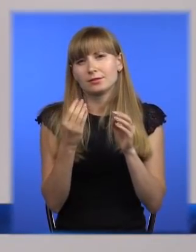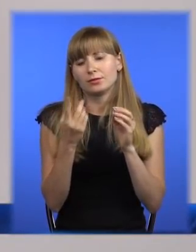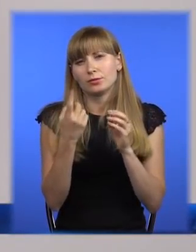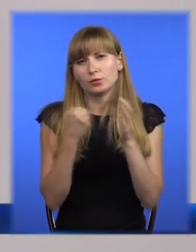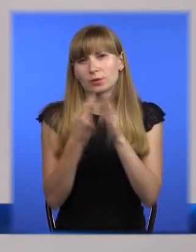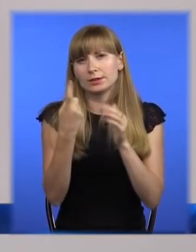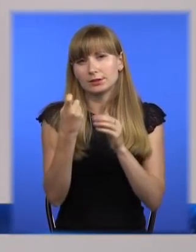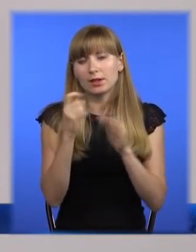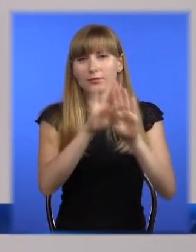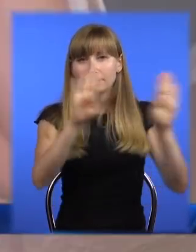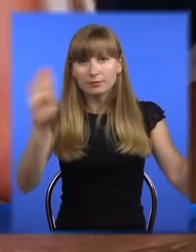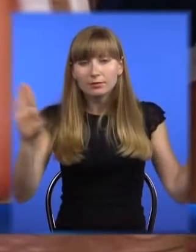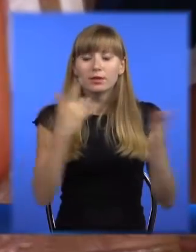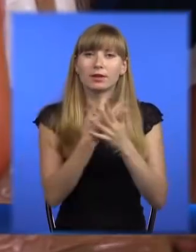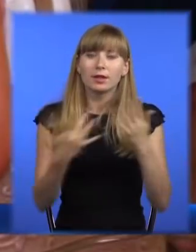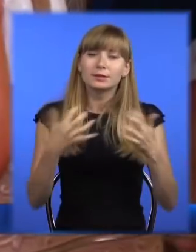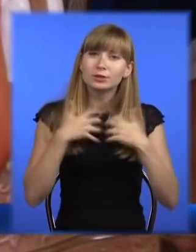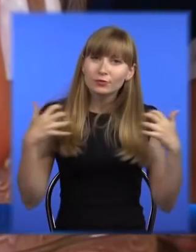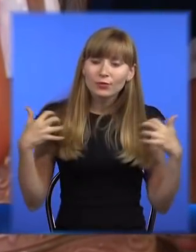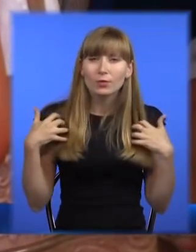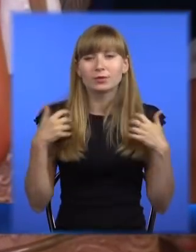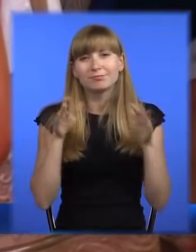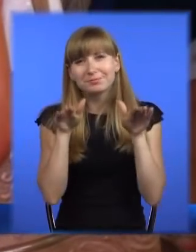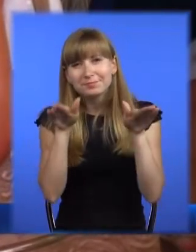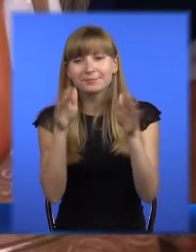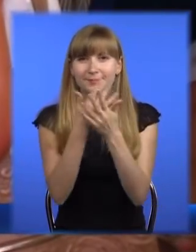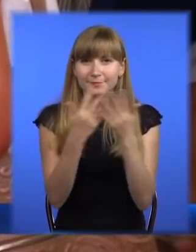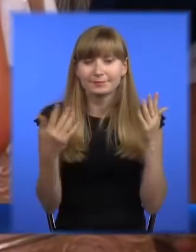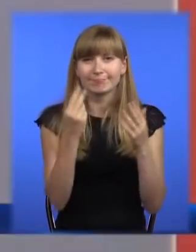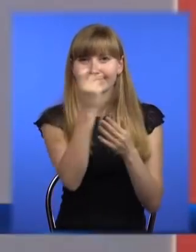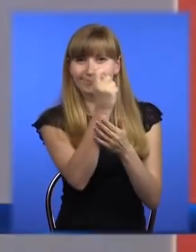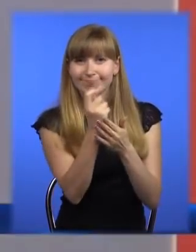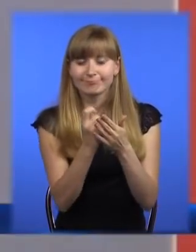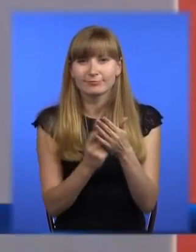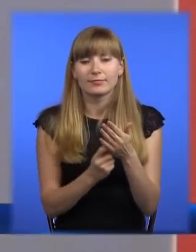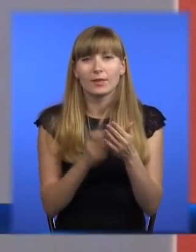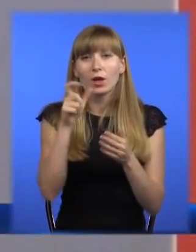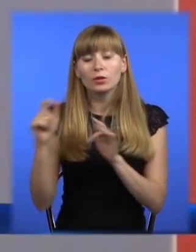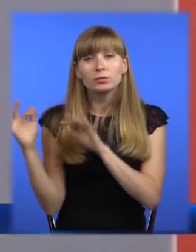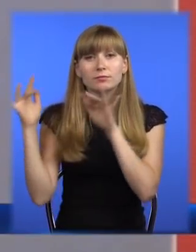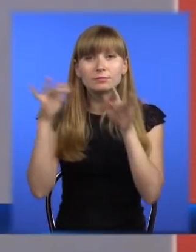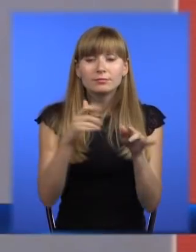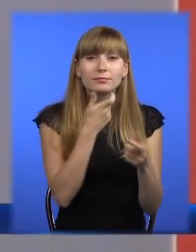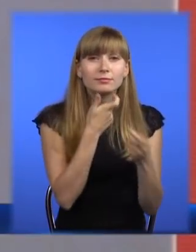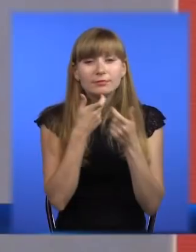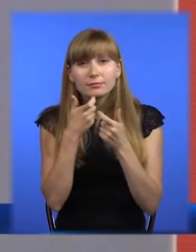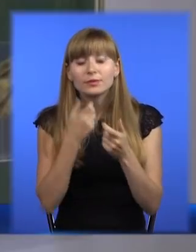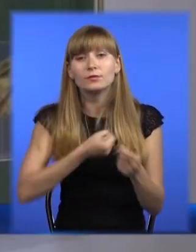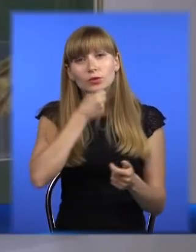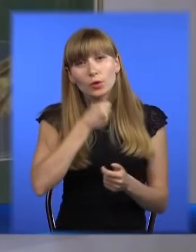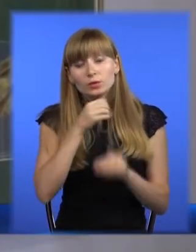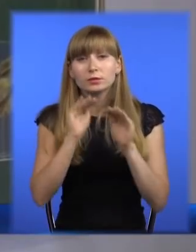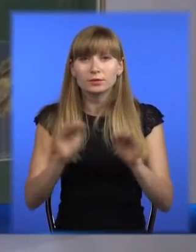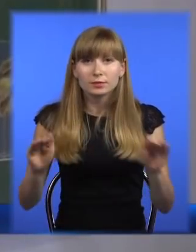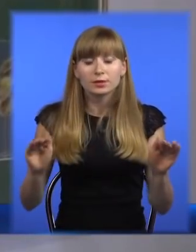картин із зображенням різноманітних тварин та комах, виконані сухою пастелью. Серед присутніх були як звичайні глядачі, діти